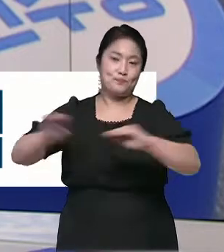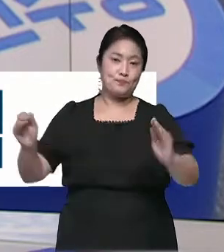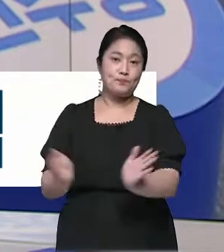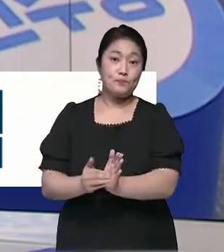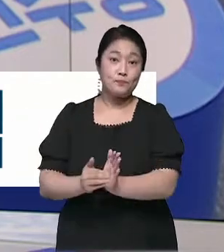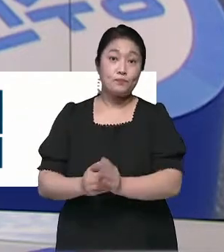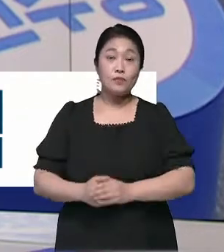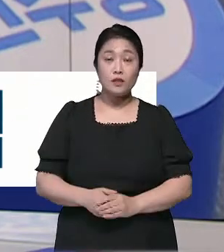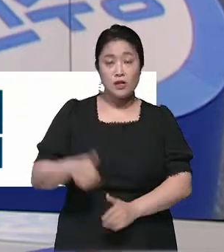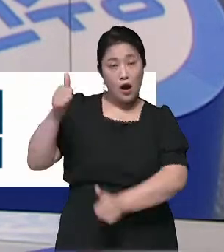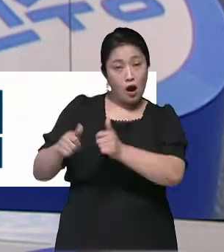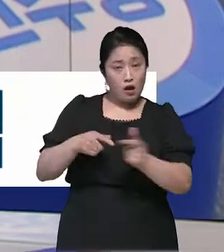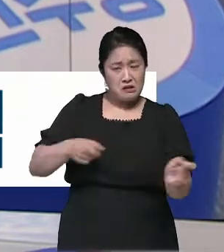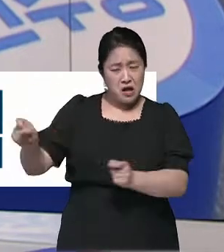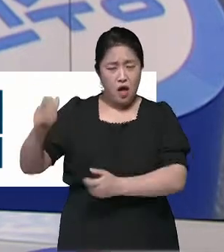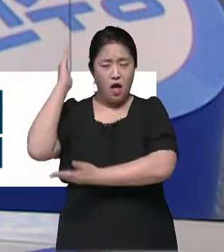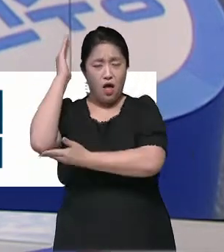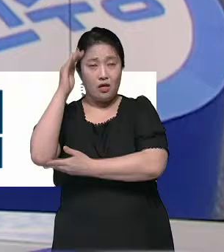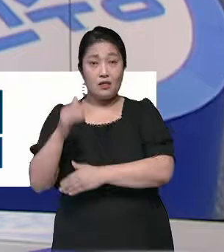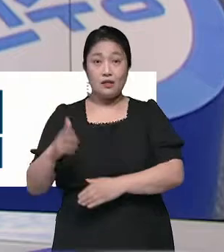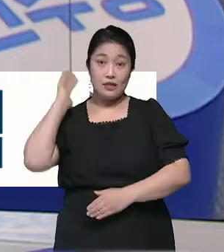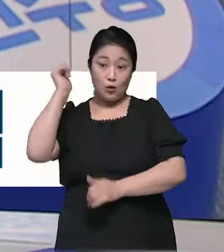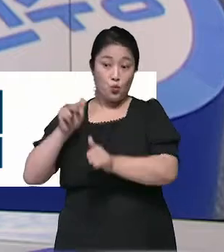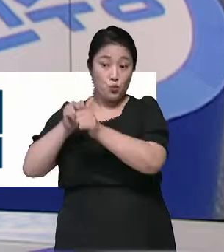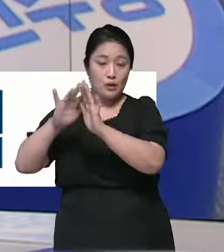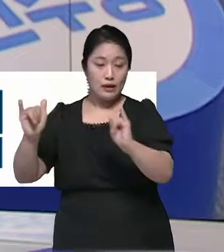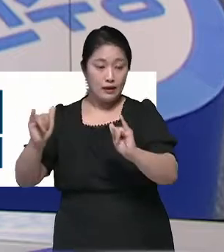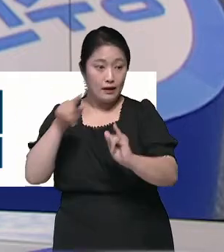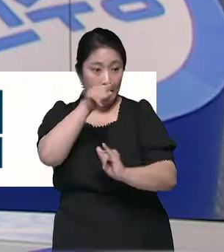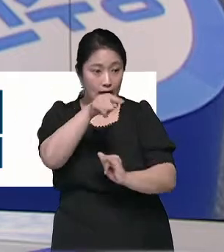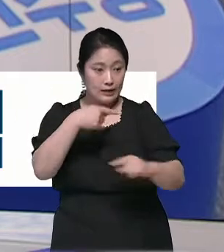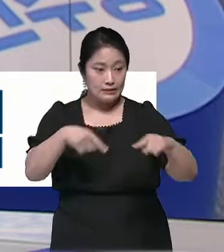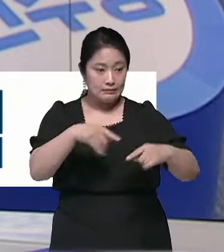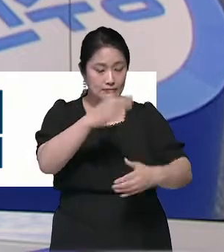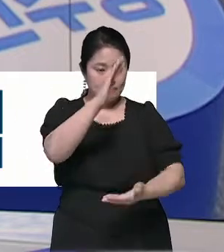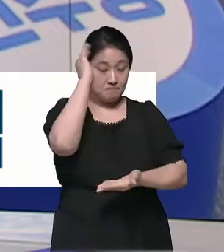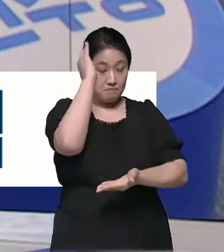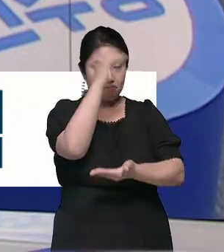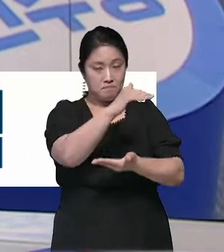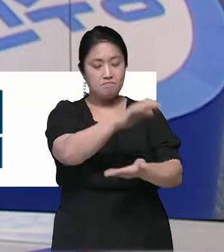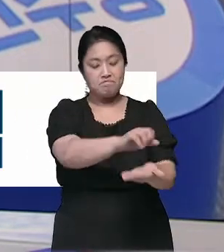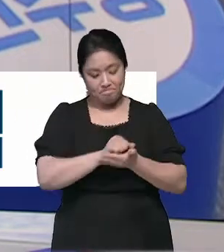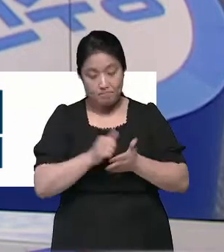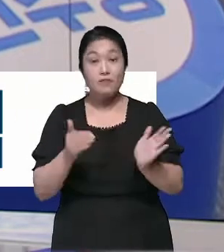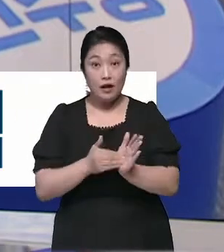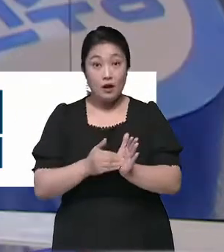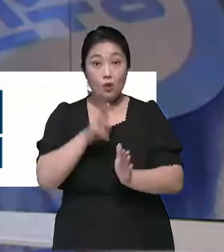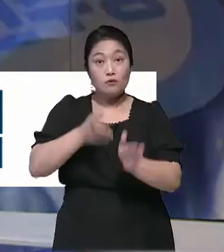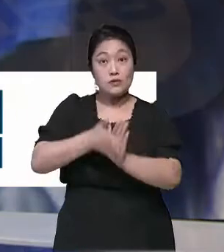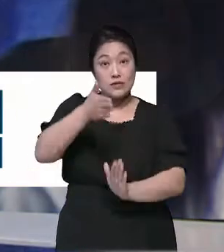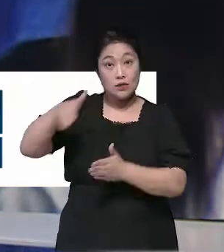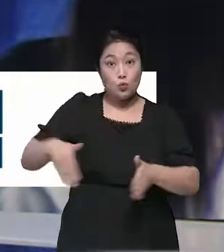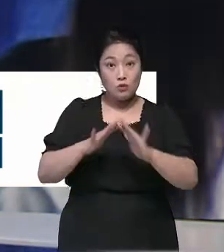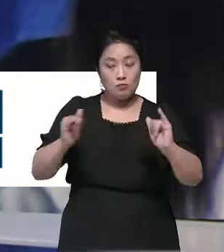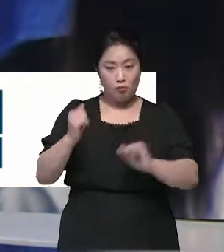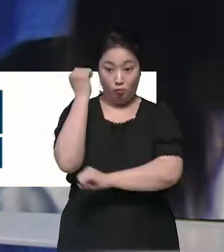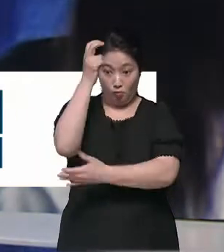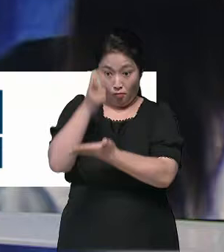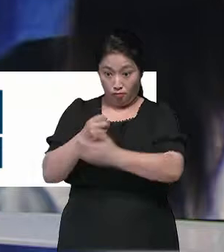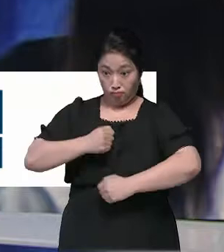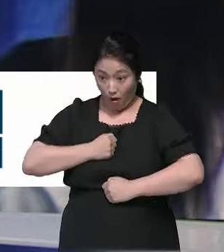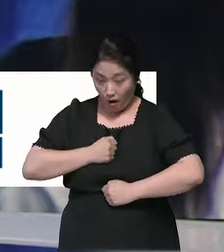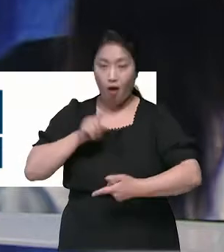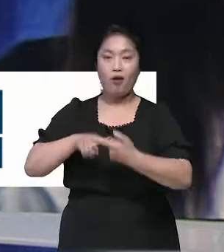찍었습니다. 경선 연기를 주장하던 대선 주자들도 일단 수용하는 분위기인데요. 광주 전남 시도민들은 원칙을